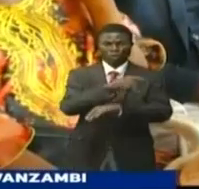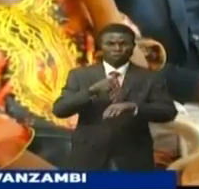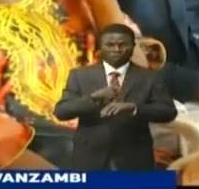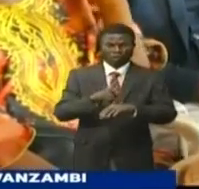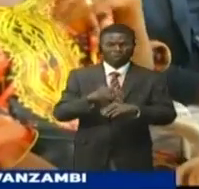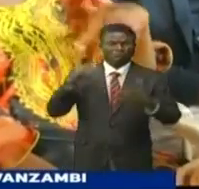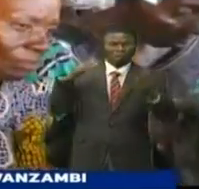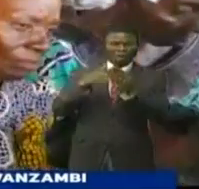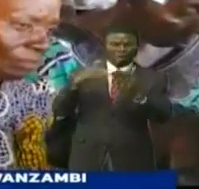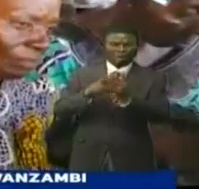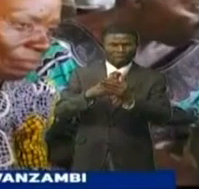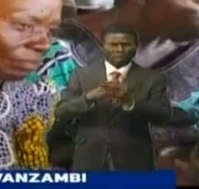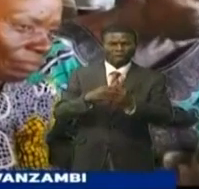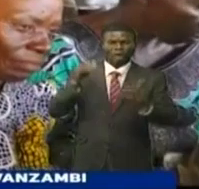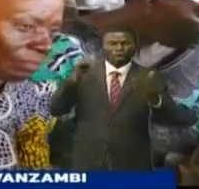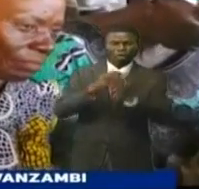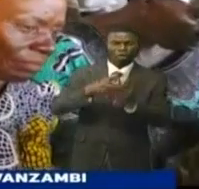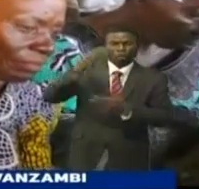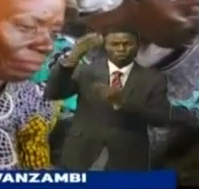d'agression rwandaise